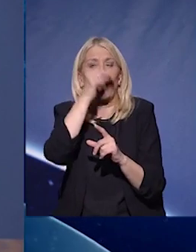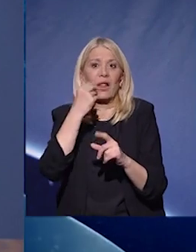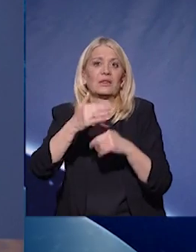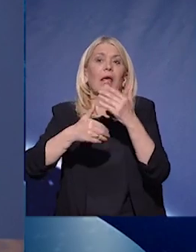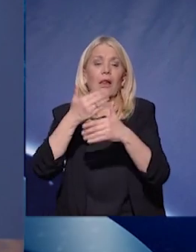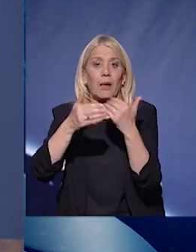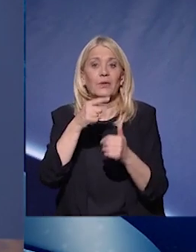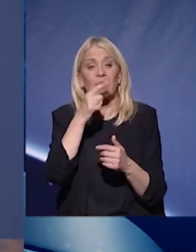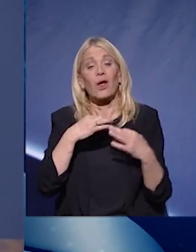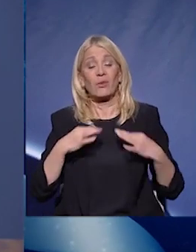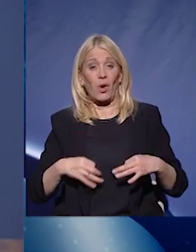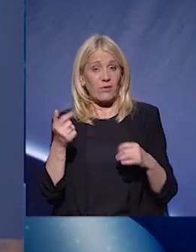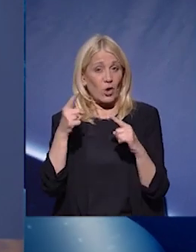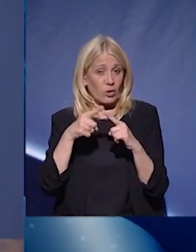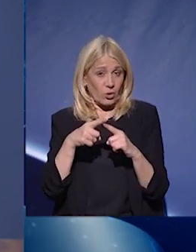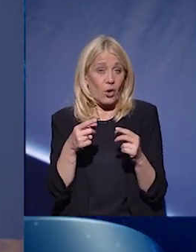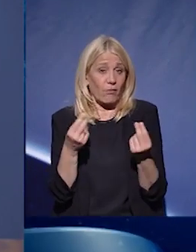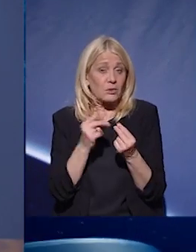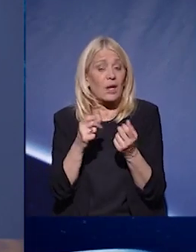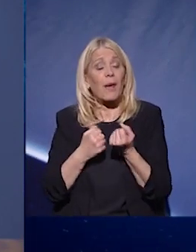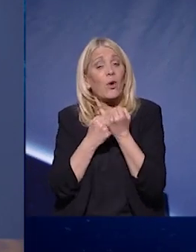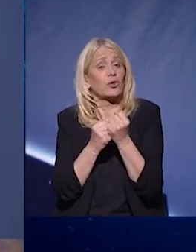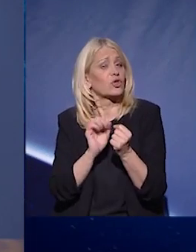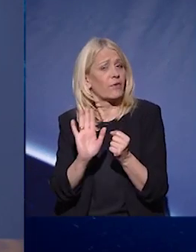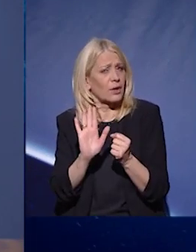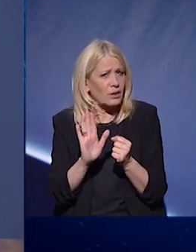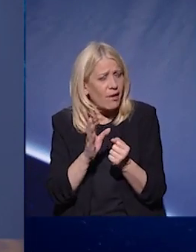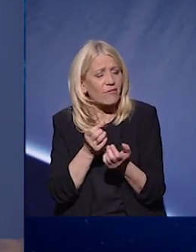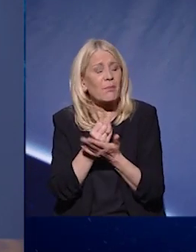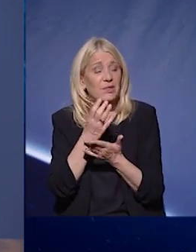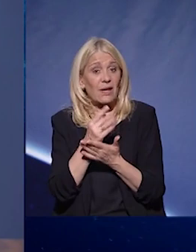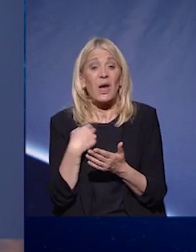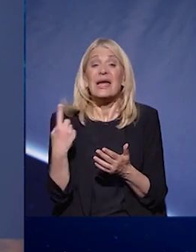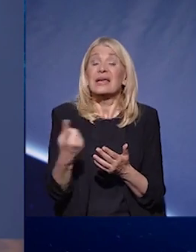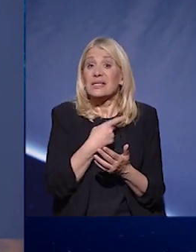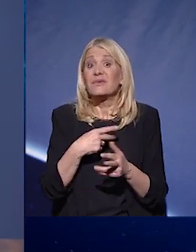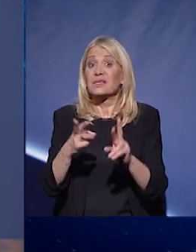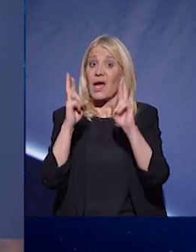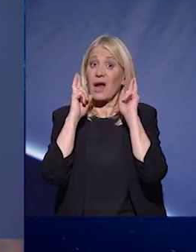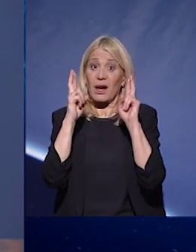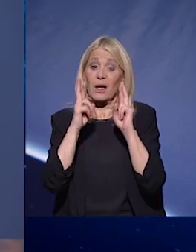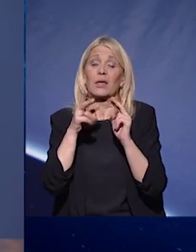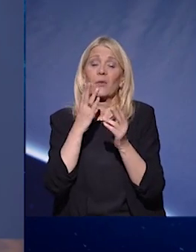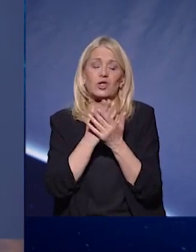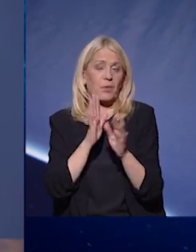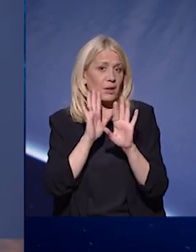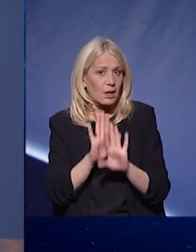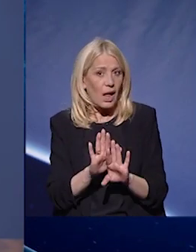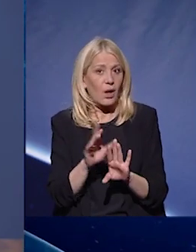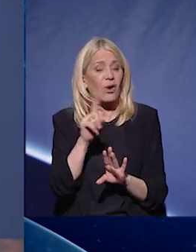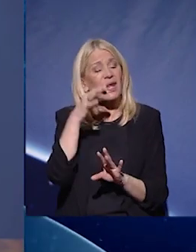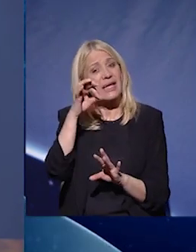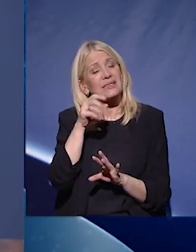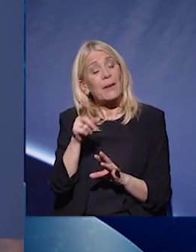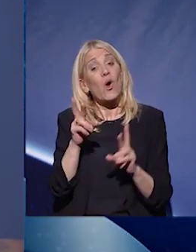što je rekao profesor Tijodorović, zašto ga ne podržati u takvim izjavama, svi se upravo nadamo da će to da bude takvo, a nije to